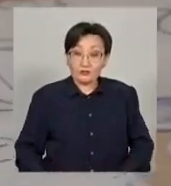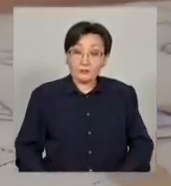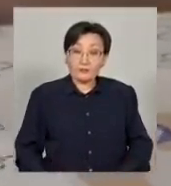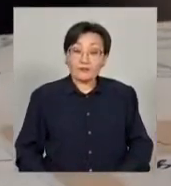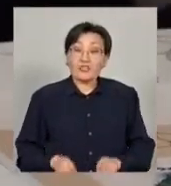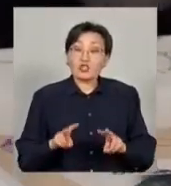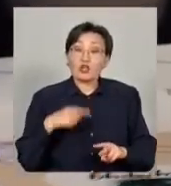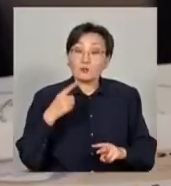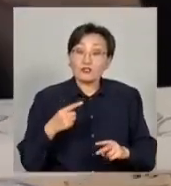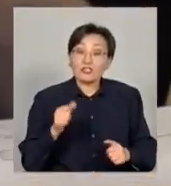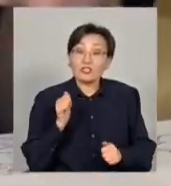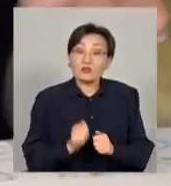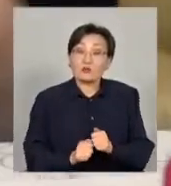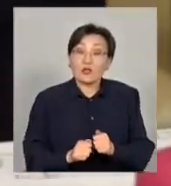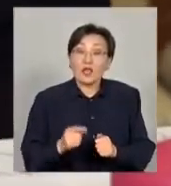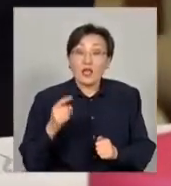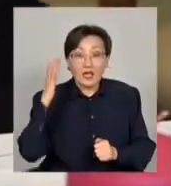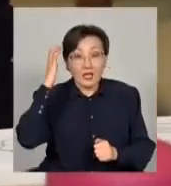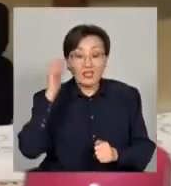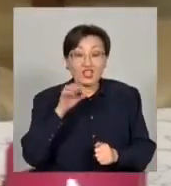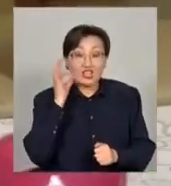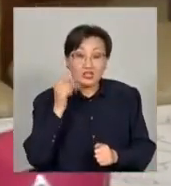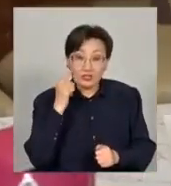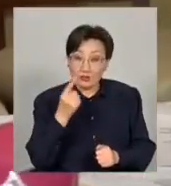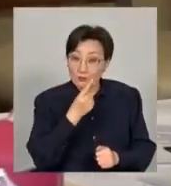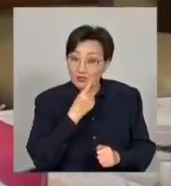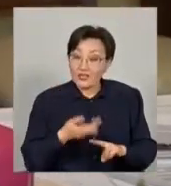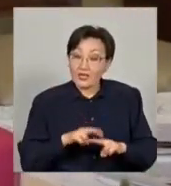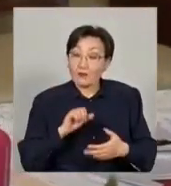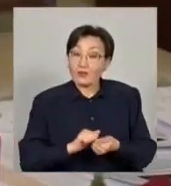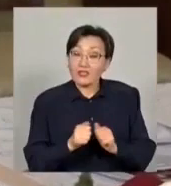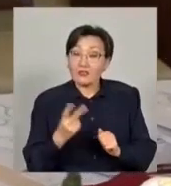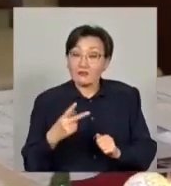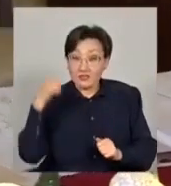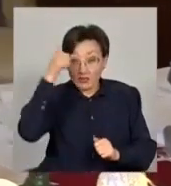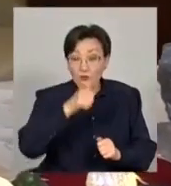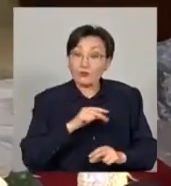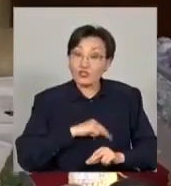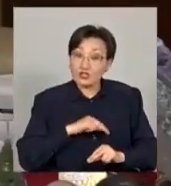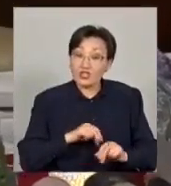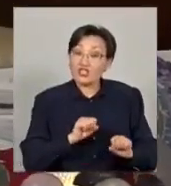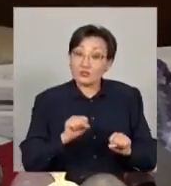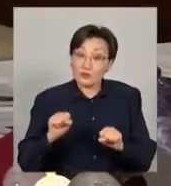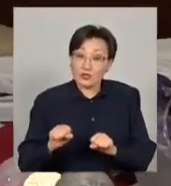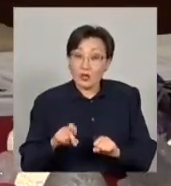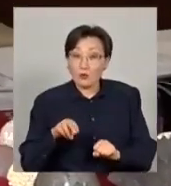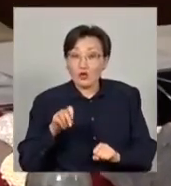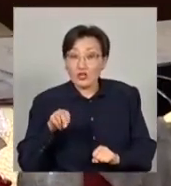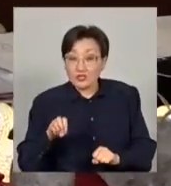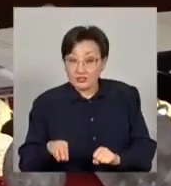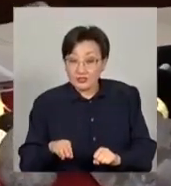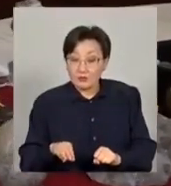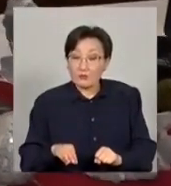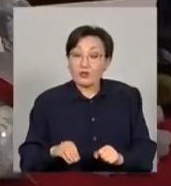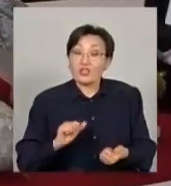Астрологи говорят, что кошачий глаз – это камень 2023 года. Он работает как защитный амулет.